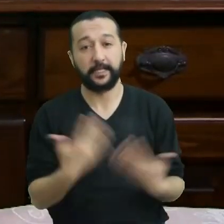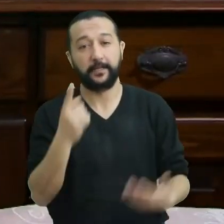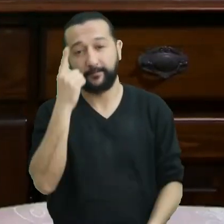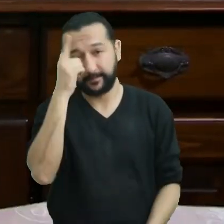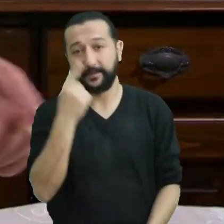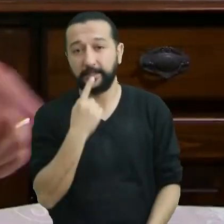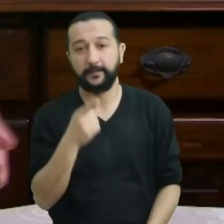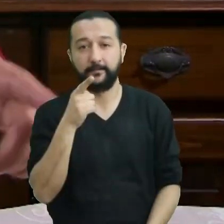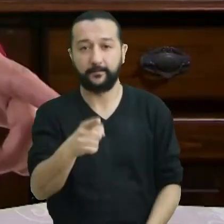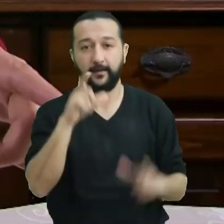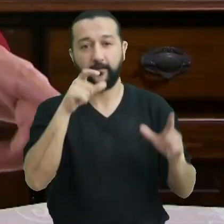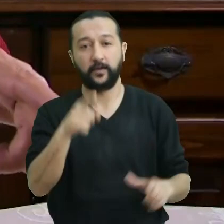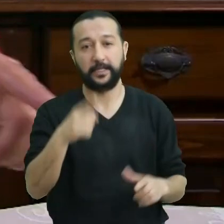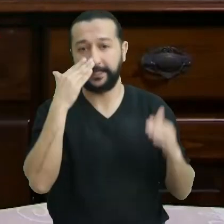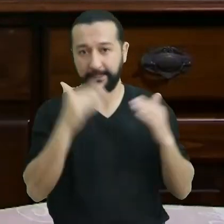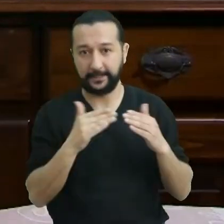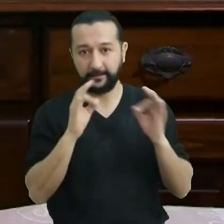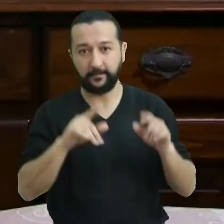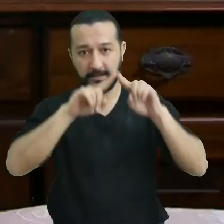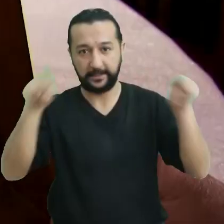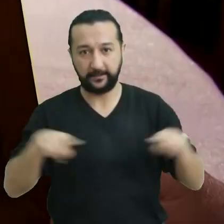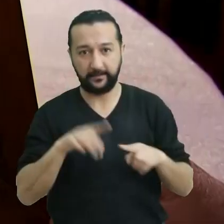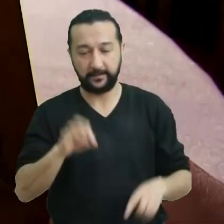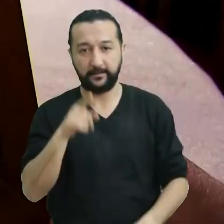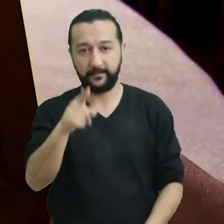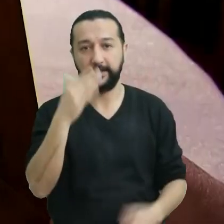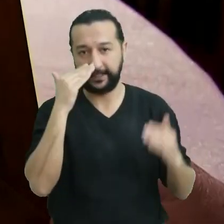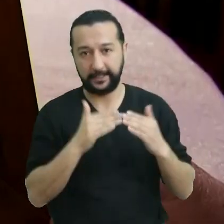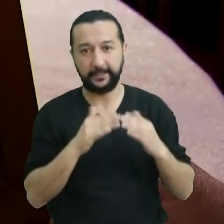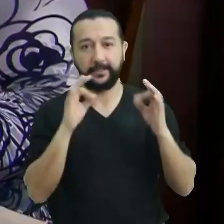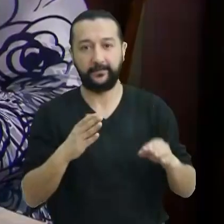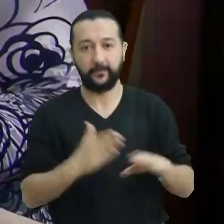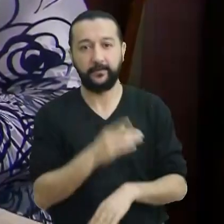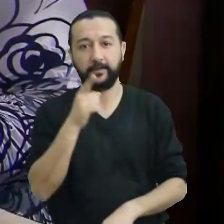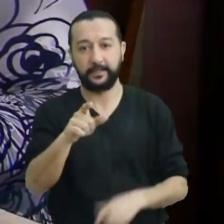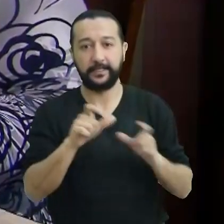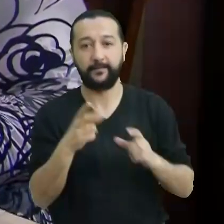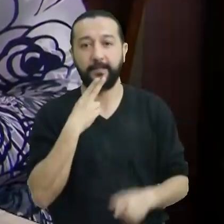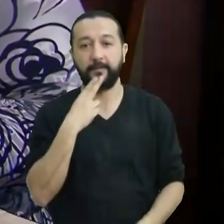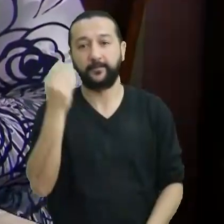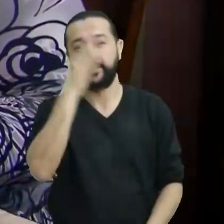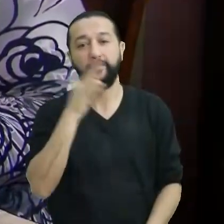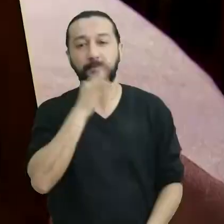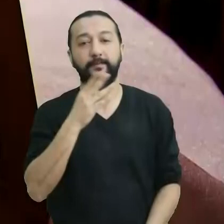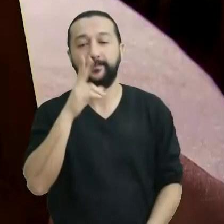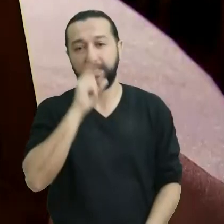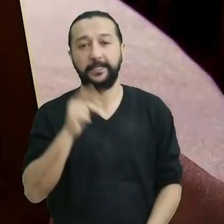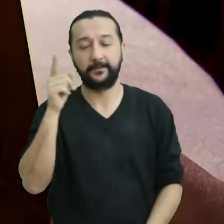Yalnız fotoğrafa yakıştı değil mi bu çerçeve? Yakışmaz mı? Serpil Hanım çok beğenecek.